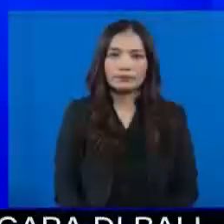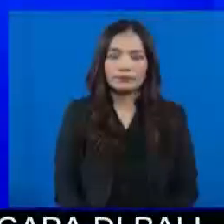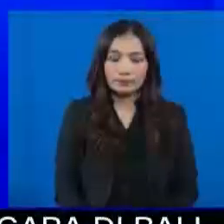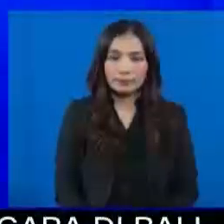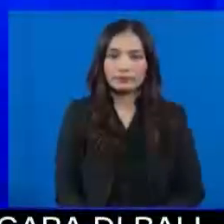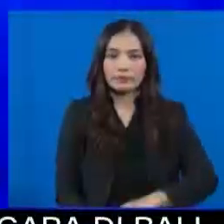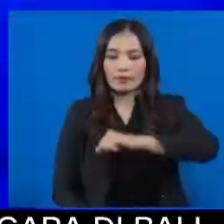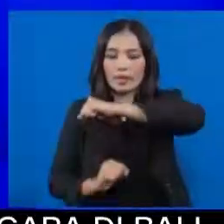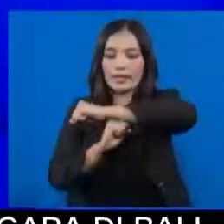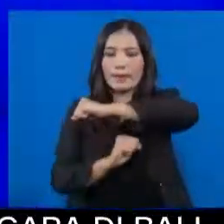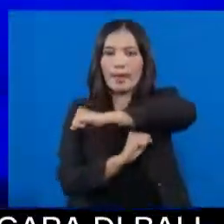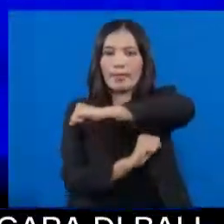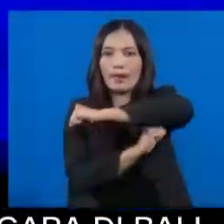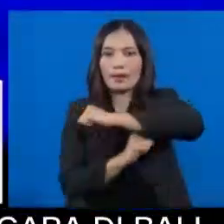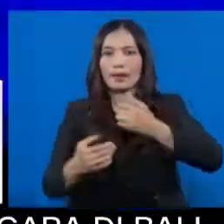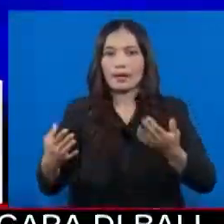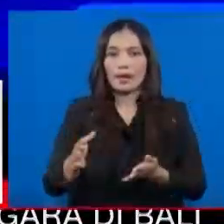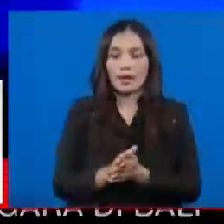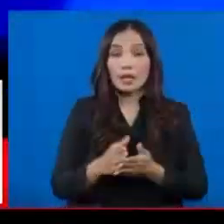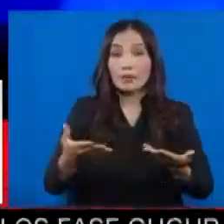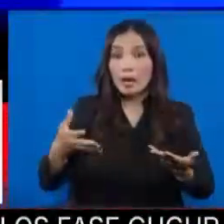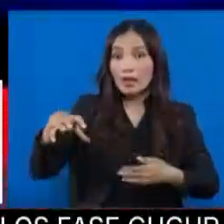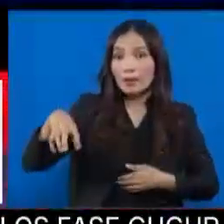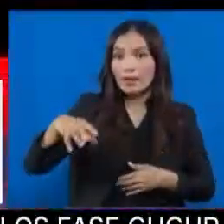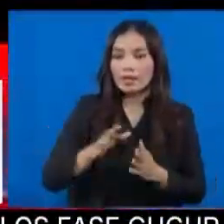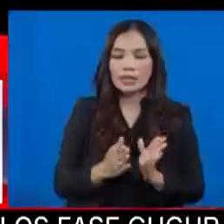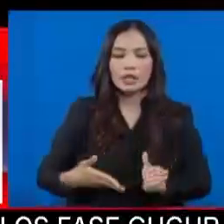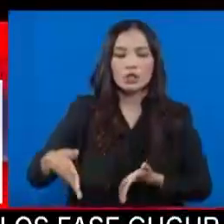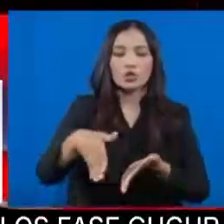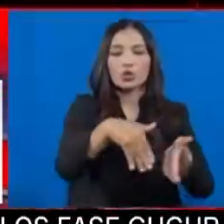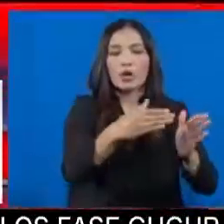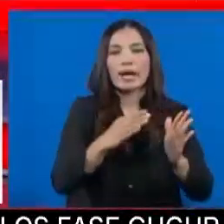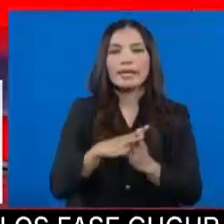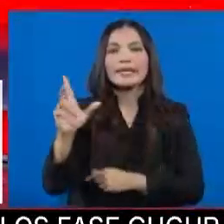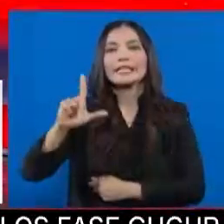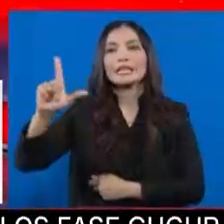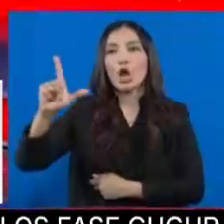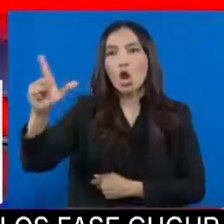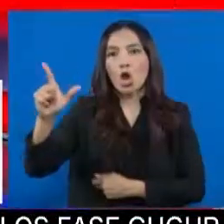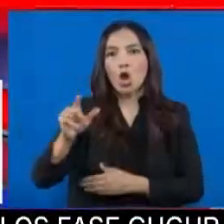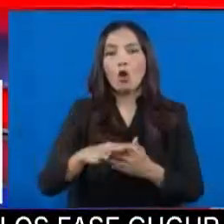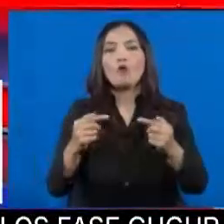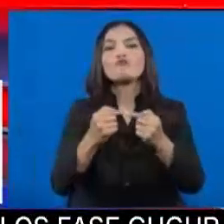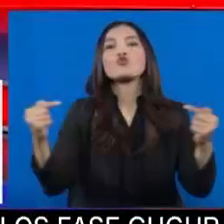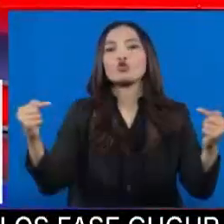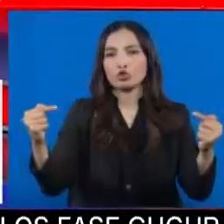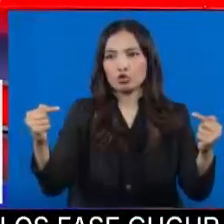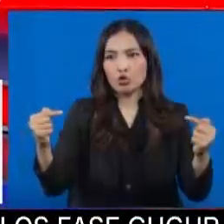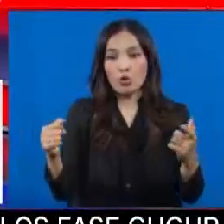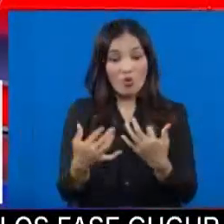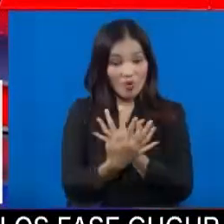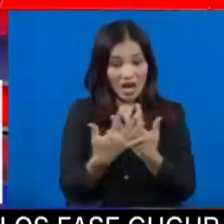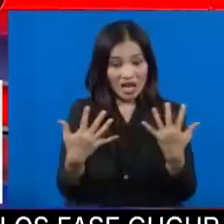Sebuah jembatan darurat di Sungai Bengawan Solo, Sukoharjo, Jawa Tengah putus dan terbawa arus. Saat jembatan putus, ada sejumlah warga yang